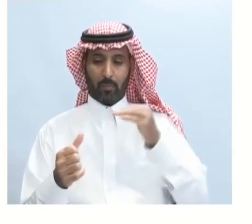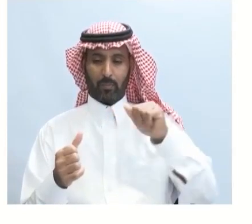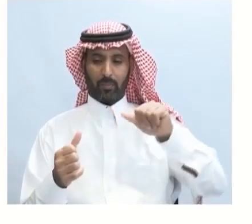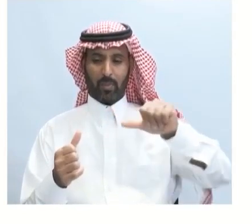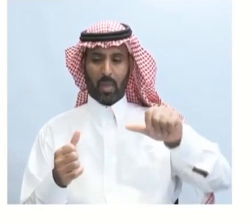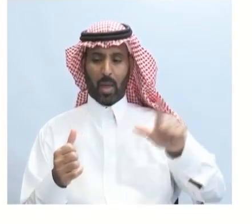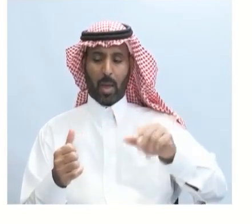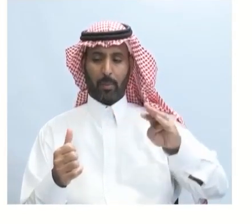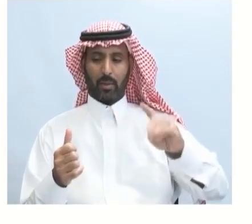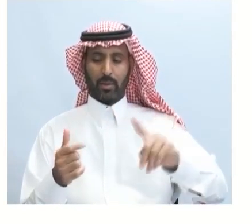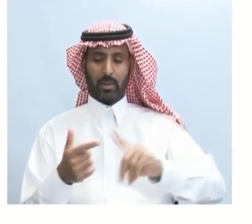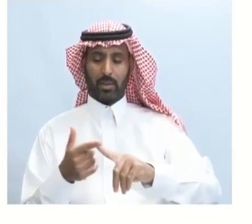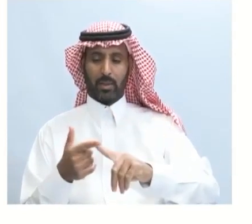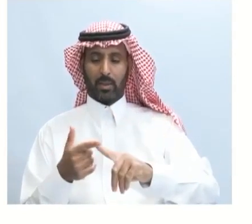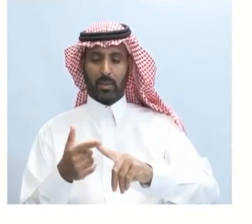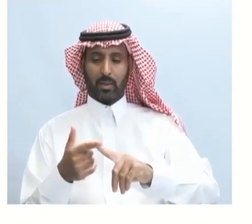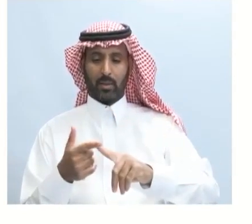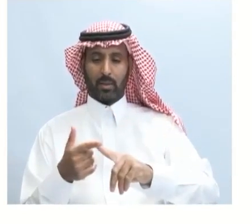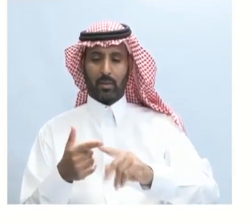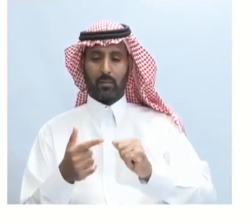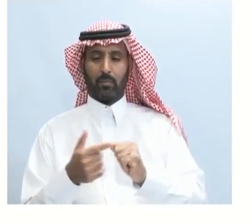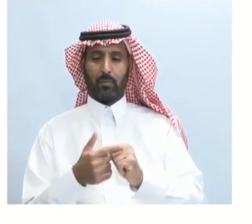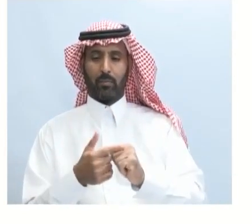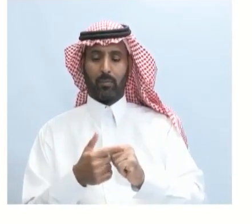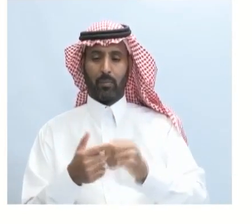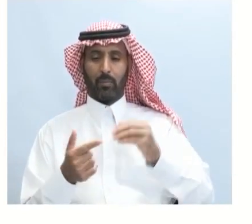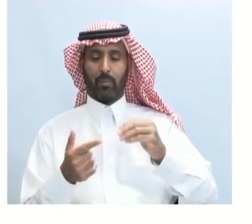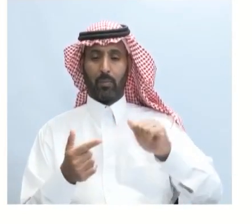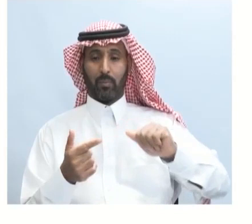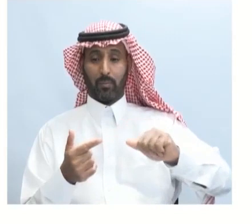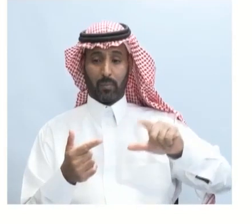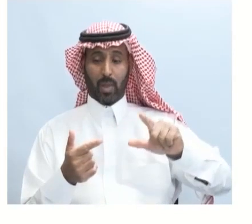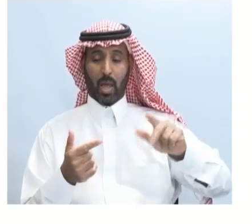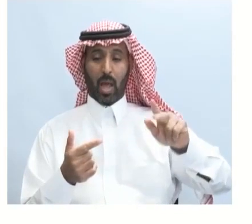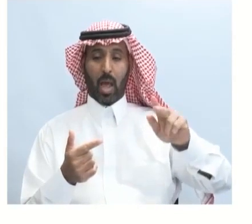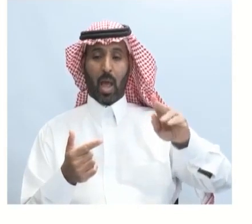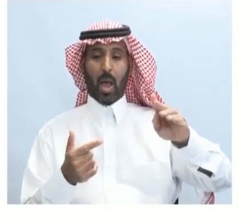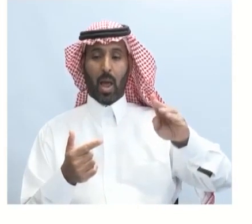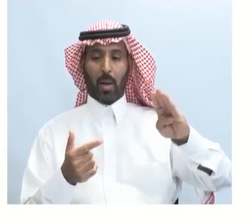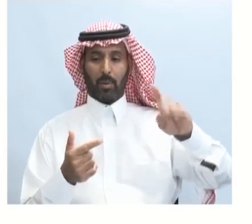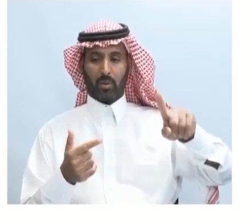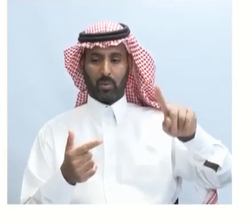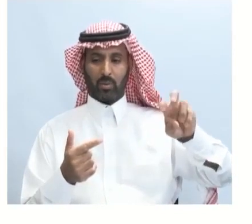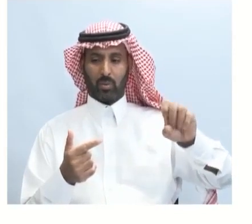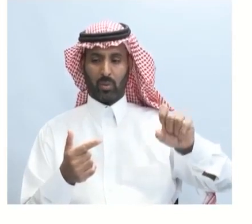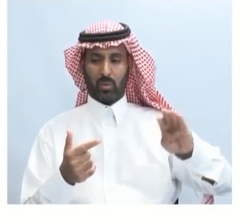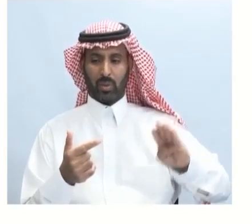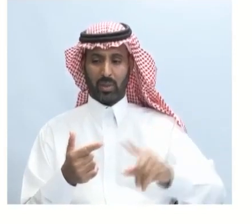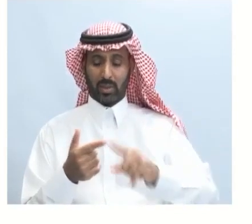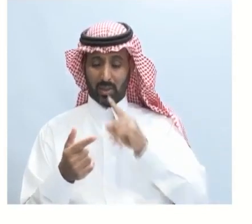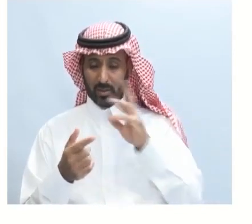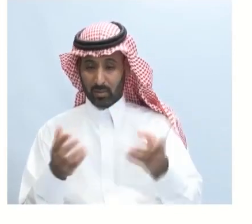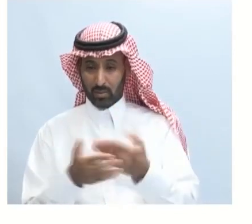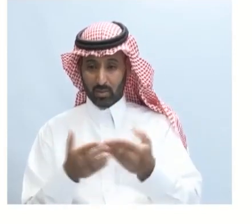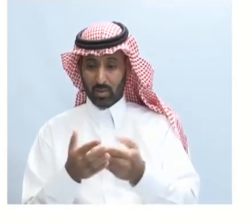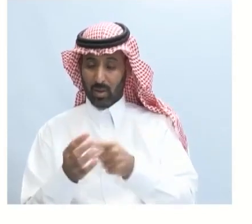كربوكسيلي والناتج ايضا الثاني عباره عن حمض كربوكسيلي ايضا بالاسفل ستكون لدي منتجات اذا الاكسده الكيتونات